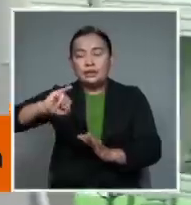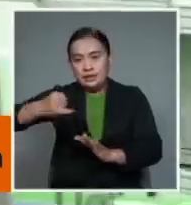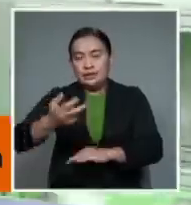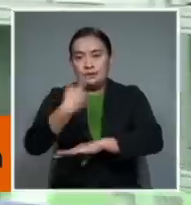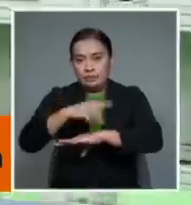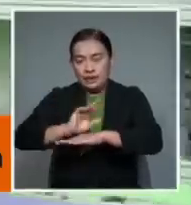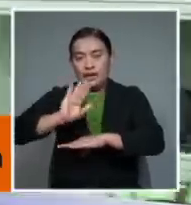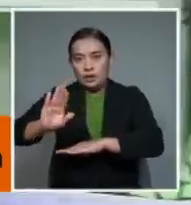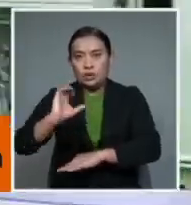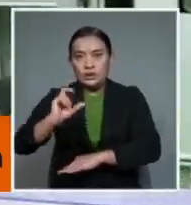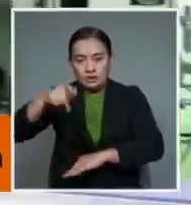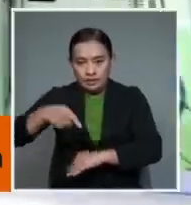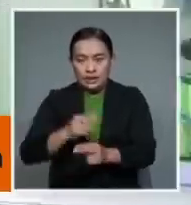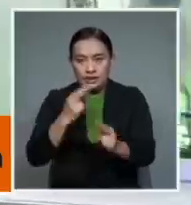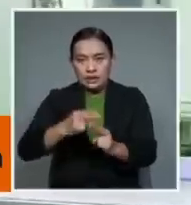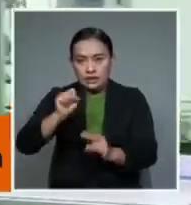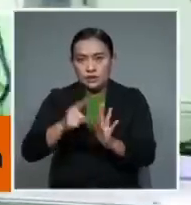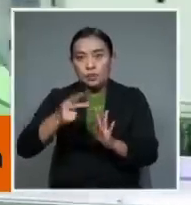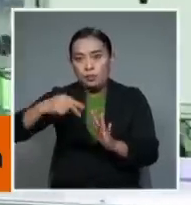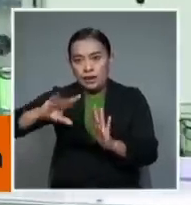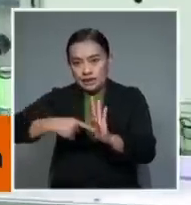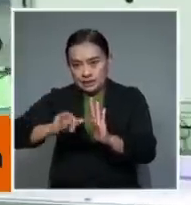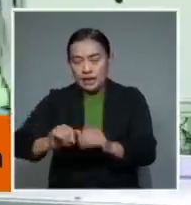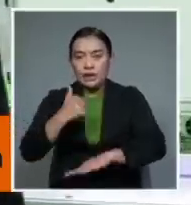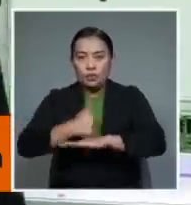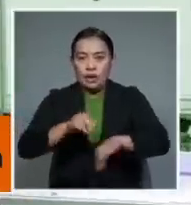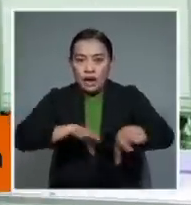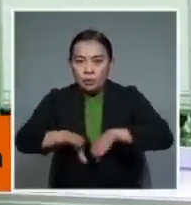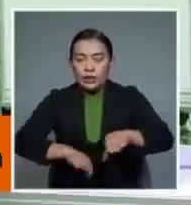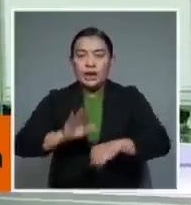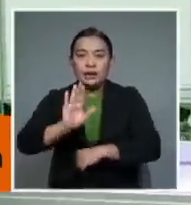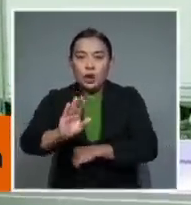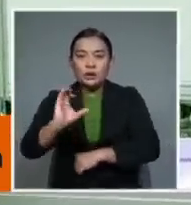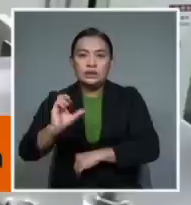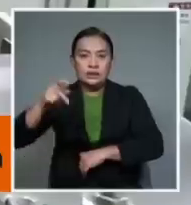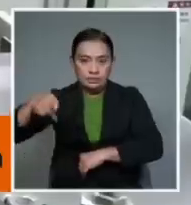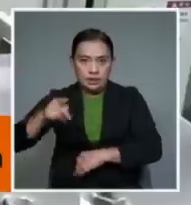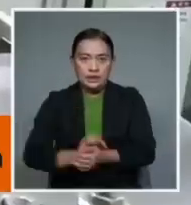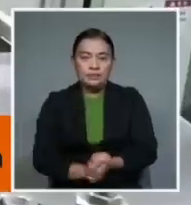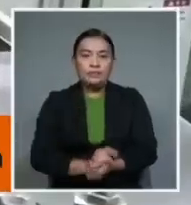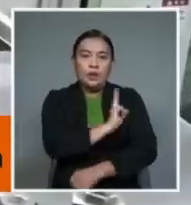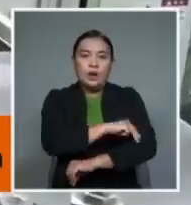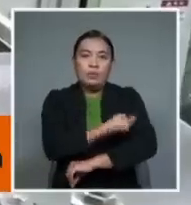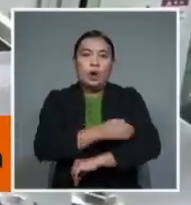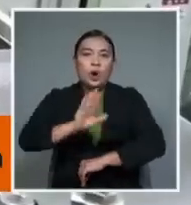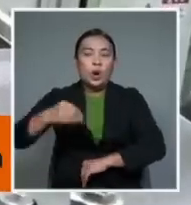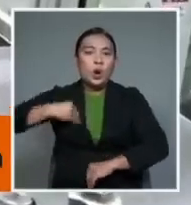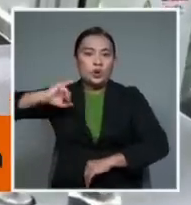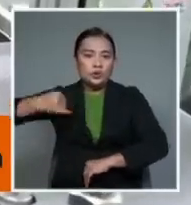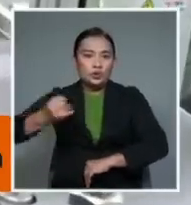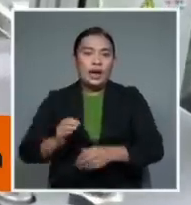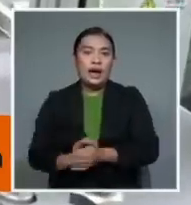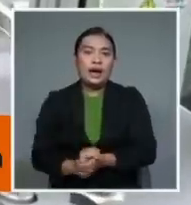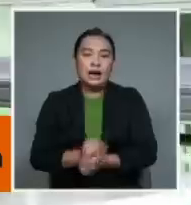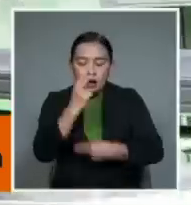ภคภัณฑ์นายสุภชัย เจียรวนนท์ประธานคณะผู้บริหารเครือเจริญโภคภัณฑ์นำคณะแพทย์โรงพยาบาลจุฬาลงกรณ์สภากาชาดไ